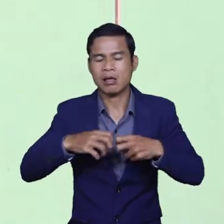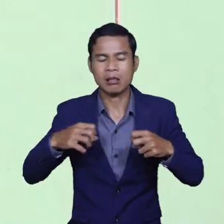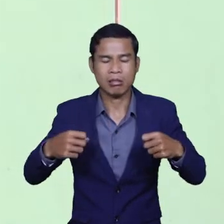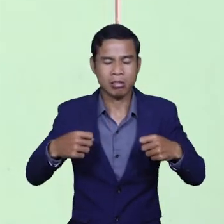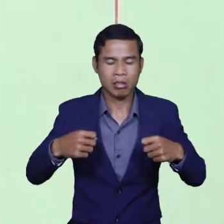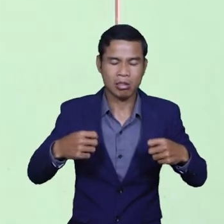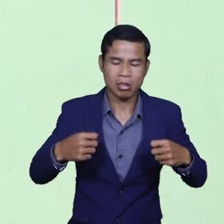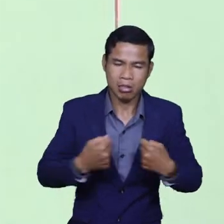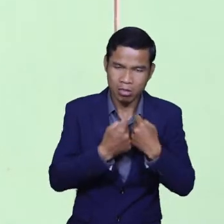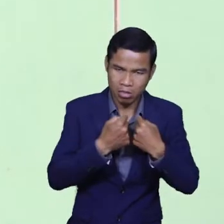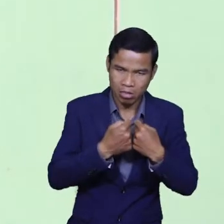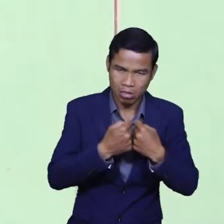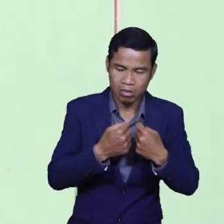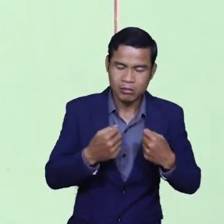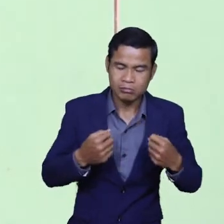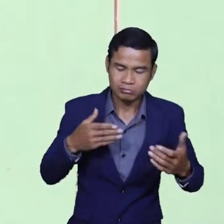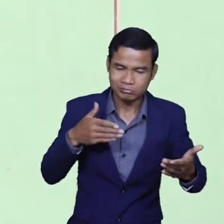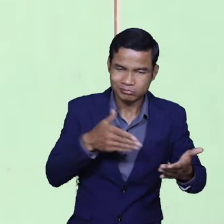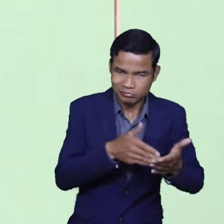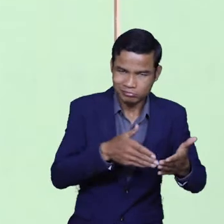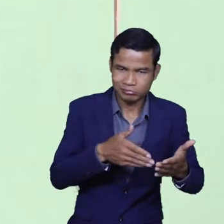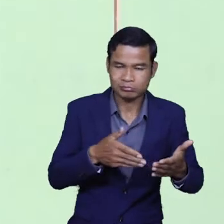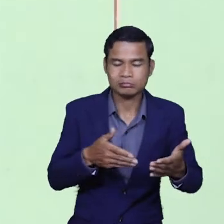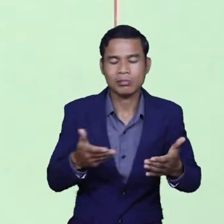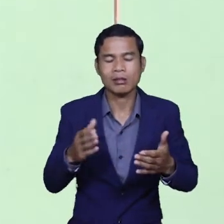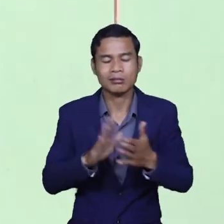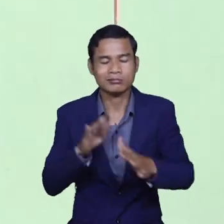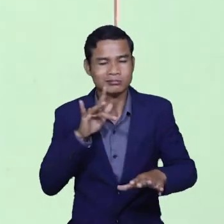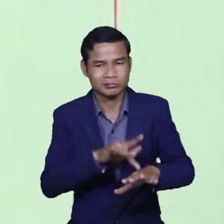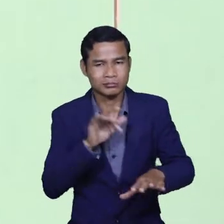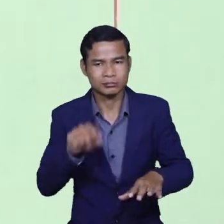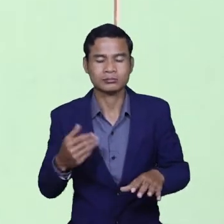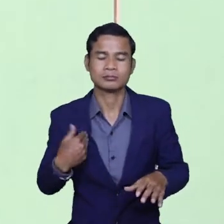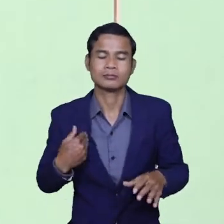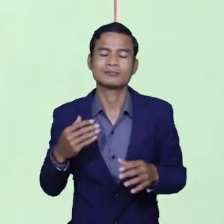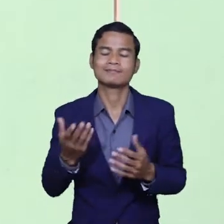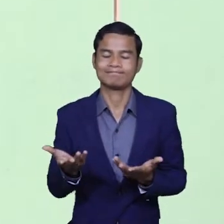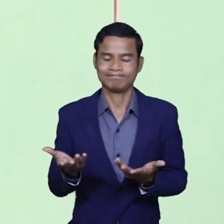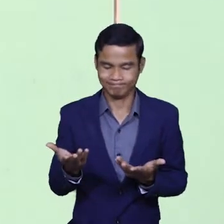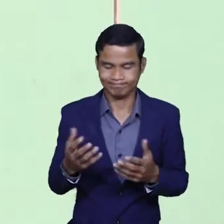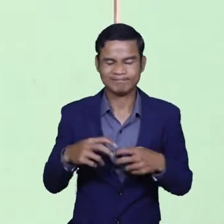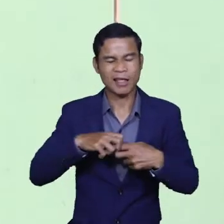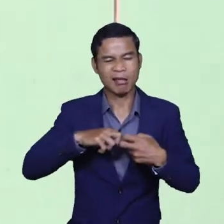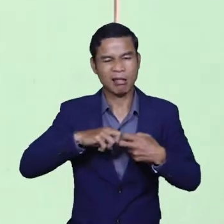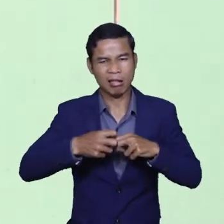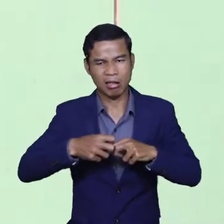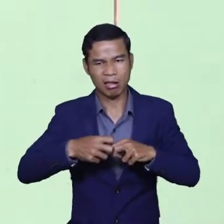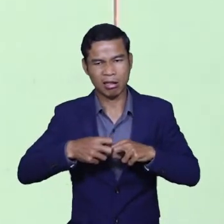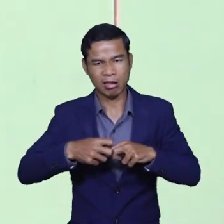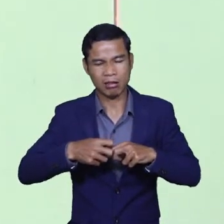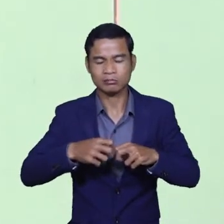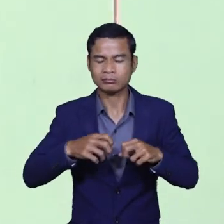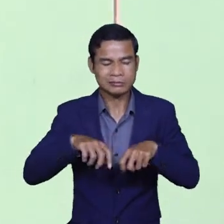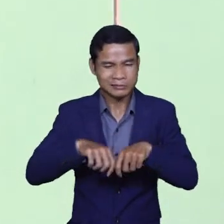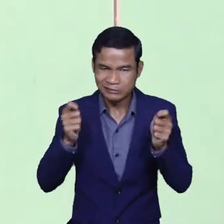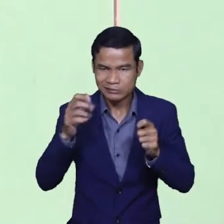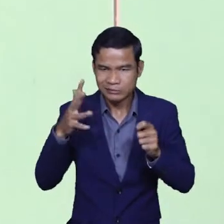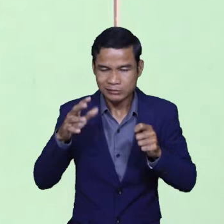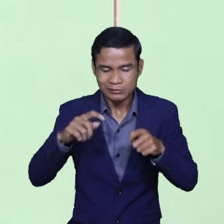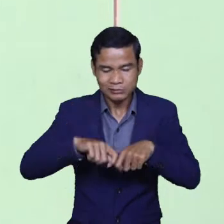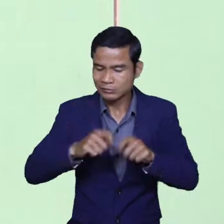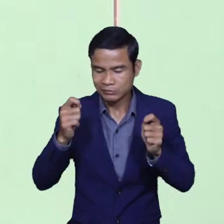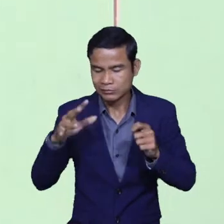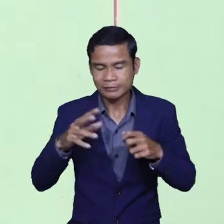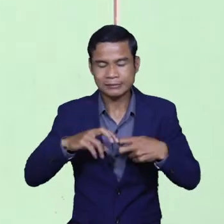ឬក៏យើងប៉ះទង្គិចនឹងអ្វីមួយចាធ្ងន់ធ្ងរអាហ្នឹងគឺបណ្ដាលឲ្យយើងចាក្រិចចាវាអត់បាក់ទេប៉ុន្តែចាវា